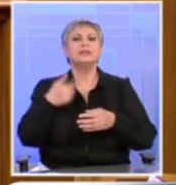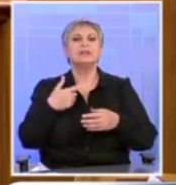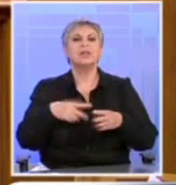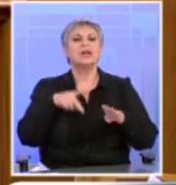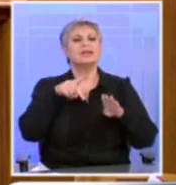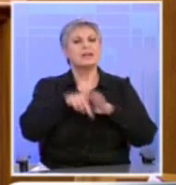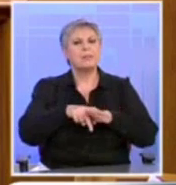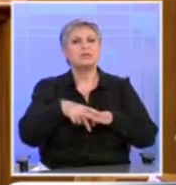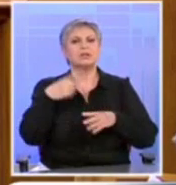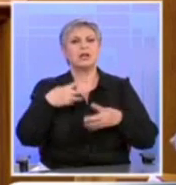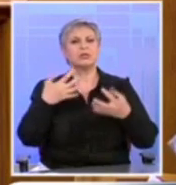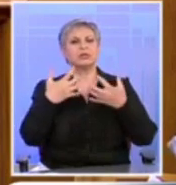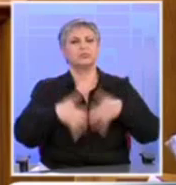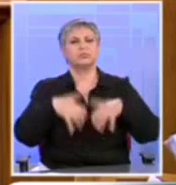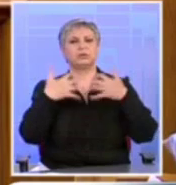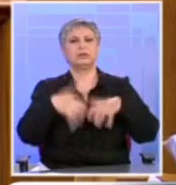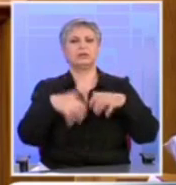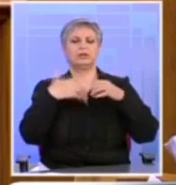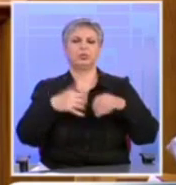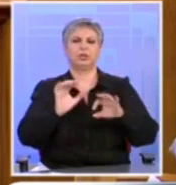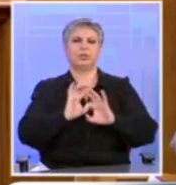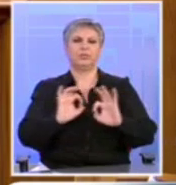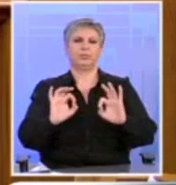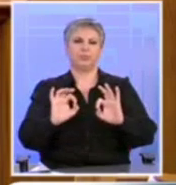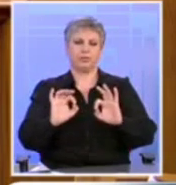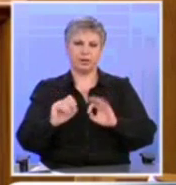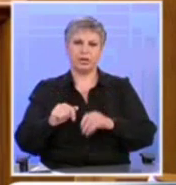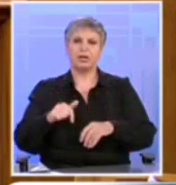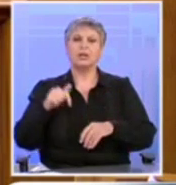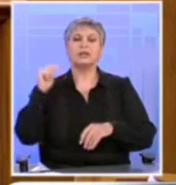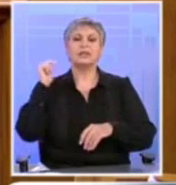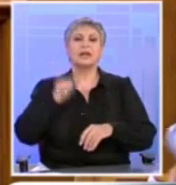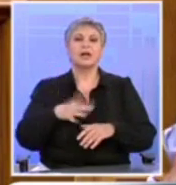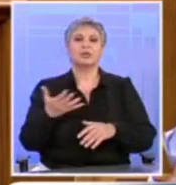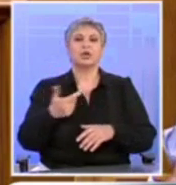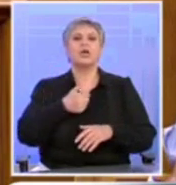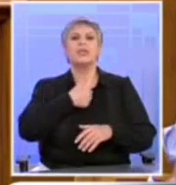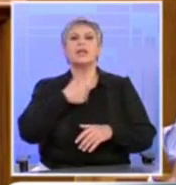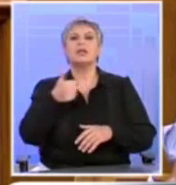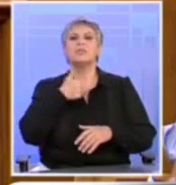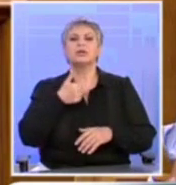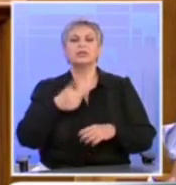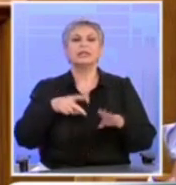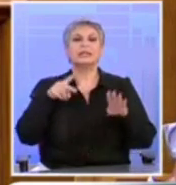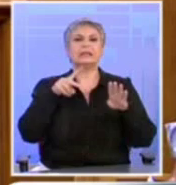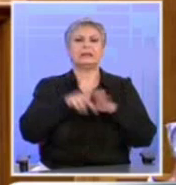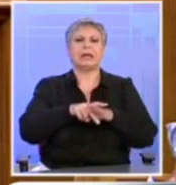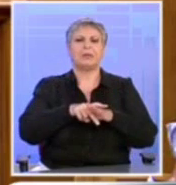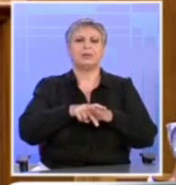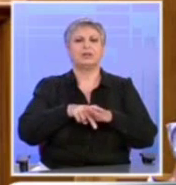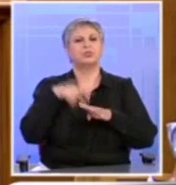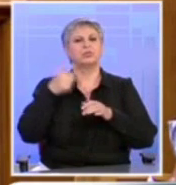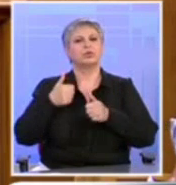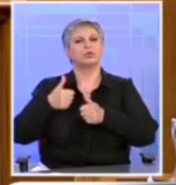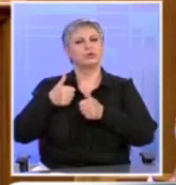φυσιολογική λειτουργία το τραπεζικό σύστημα. Και μάλιστα όχι μόνο οι συστημικές τράπεζες, αλλά